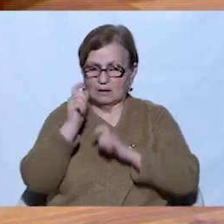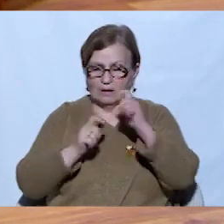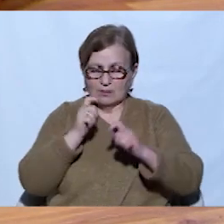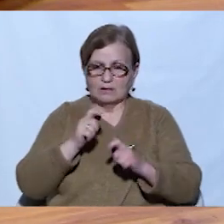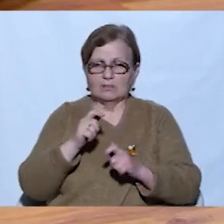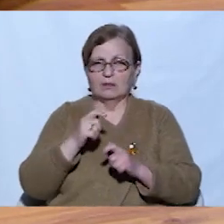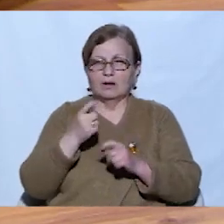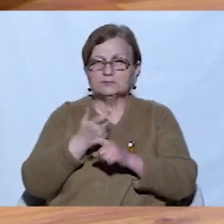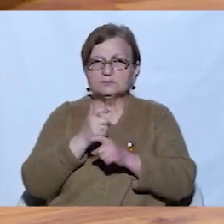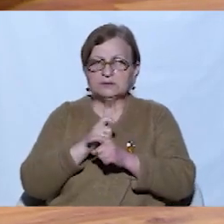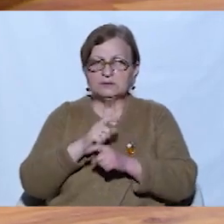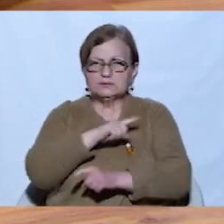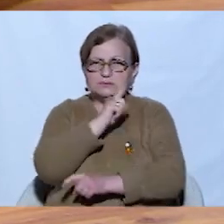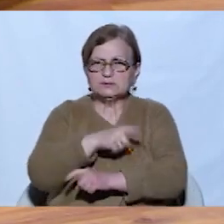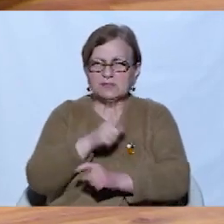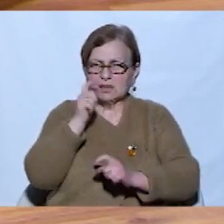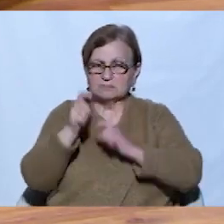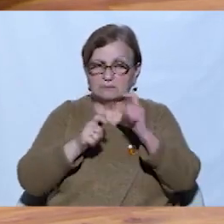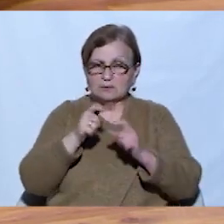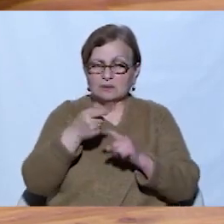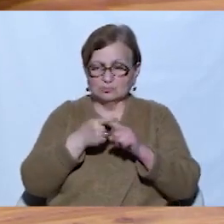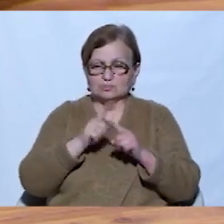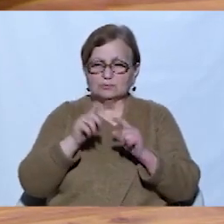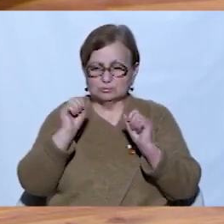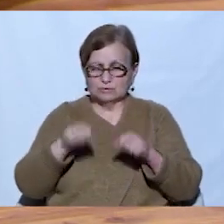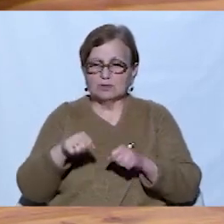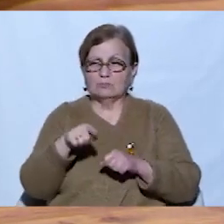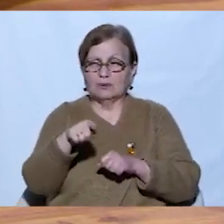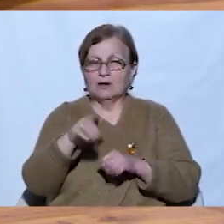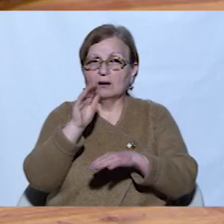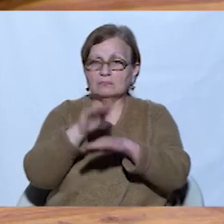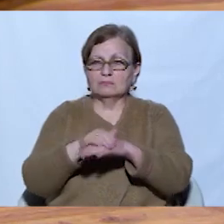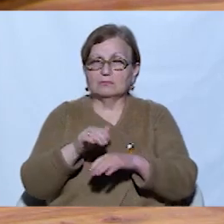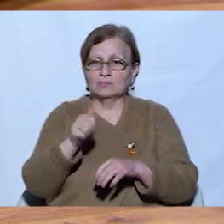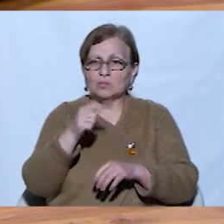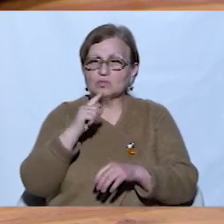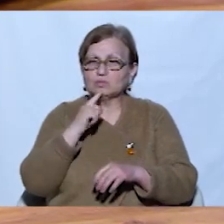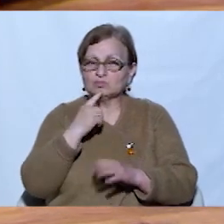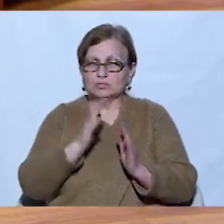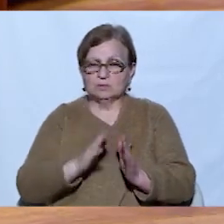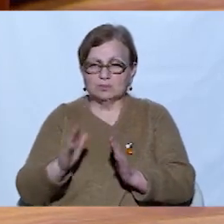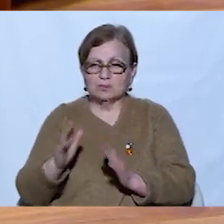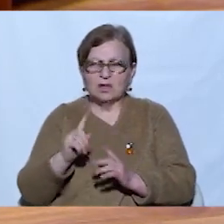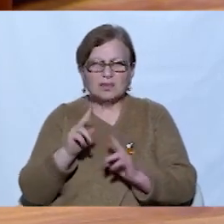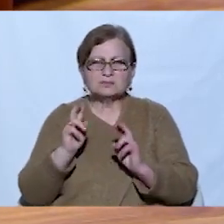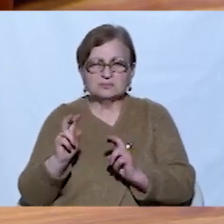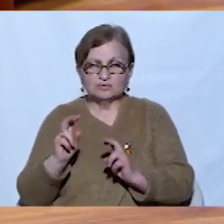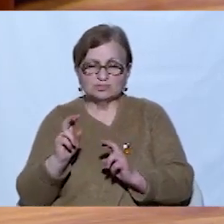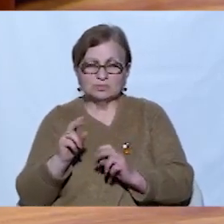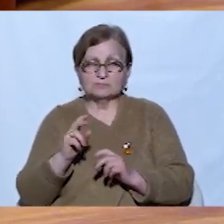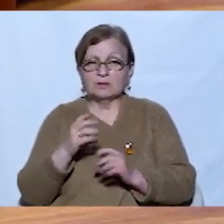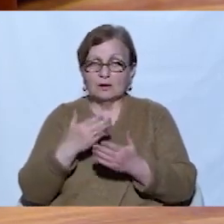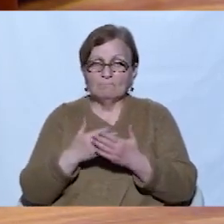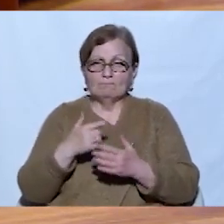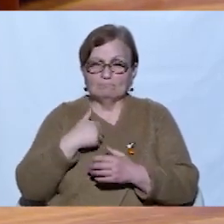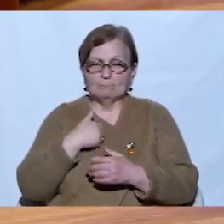ინტენსივობა, რაც იმას ნიშნავს, რომ ძალიან ძლიერია, ეს შეიძლება იყოს ფორმულირებული როგორც რთული ქცევა. რას ნიშნავს ძლიერი ინტენსივობა? აი, დიახ, ზუსტად მაგას განმარტავ. ეხლა